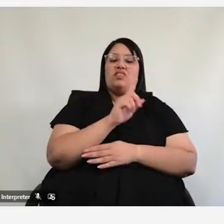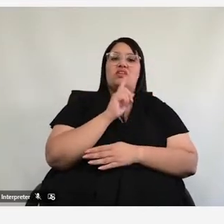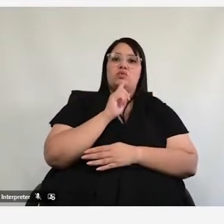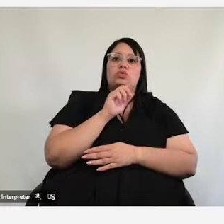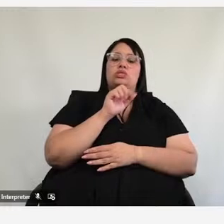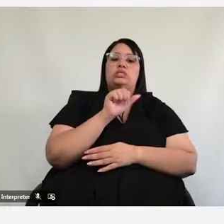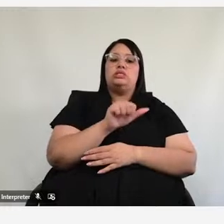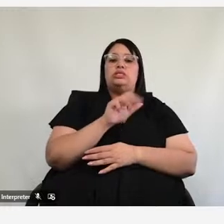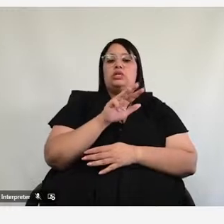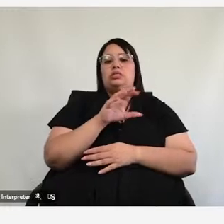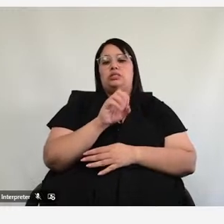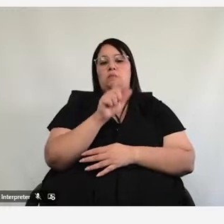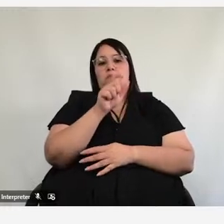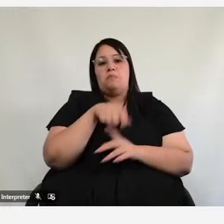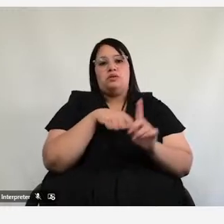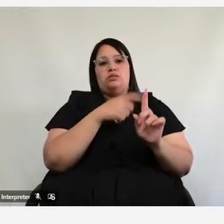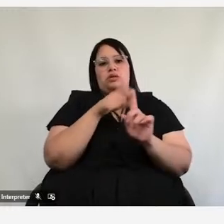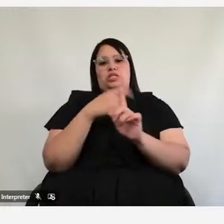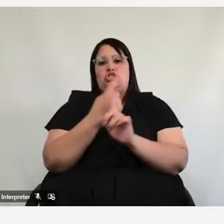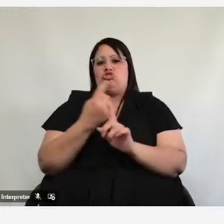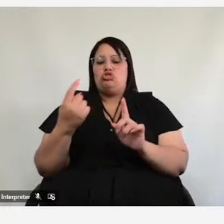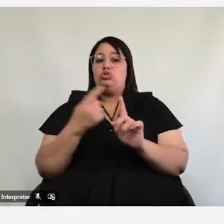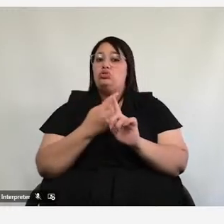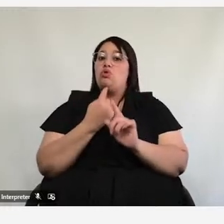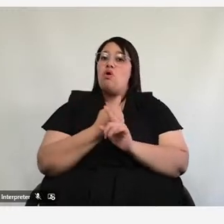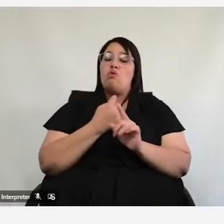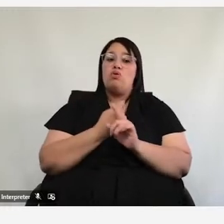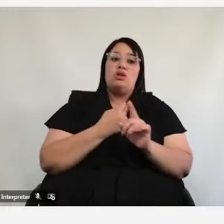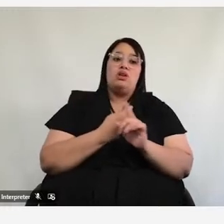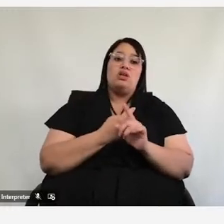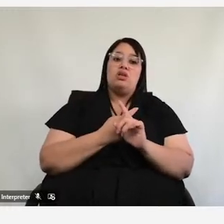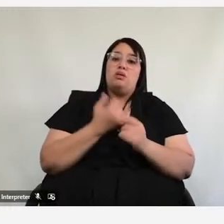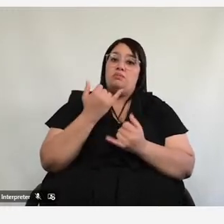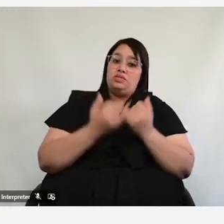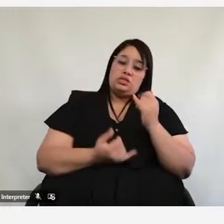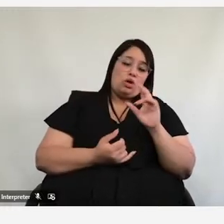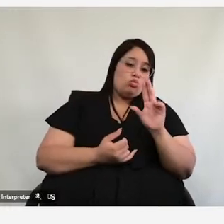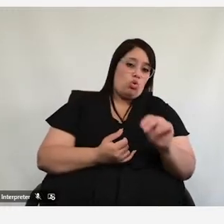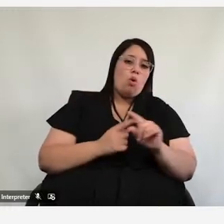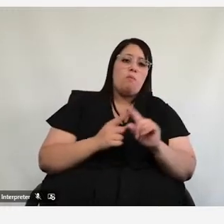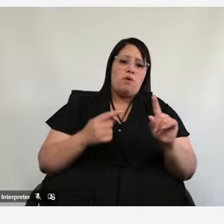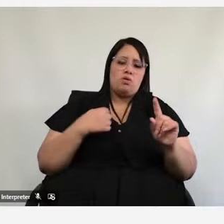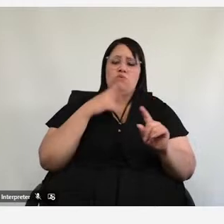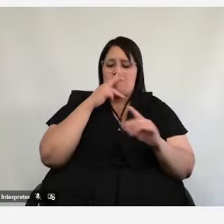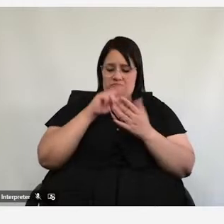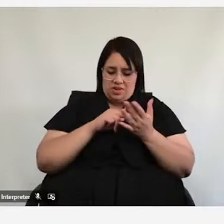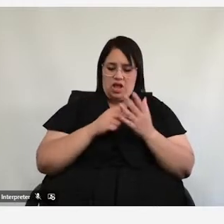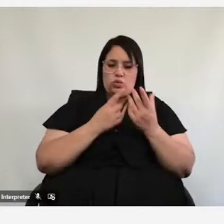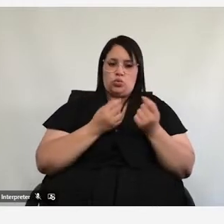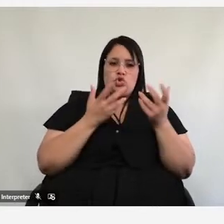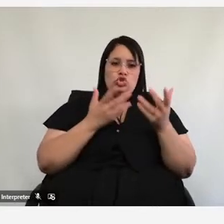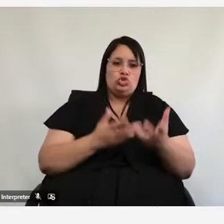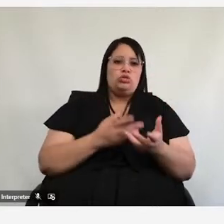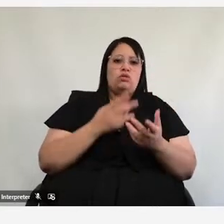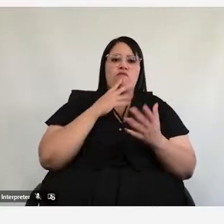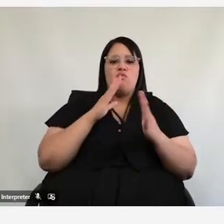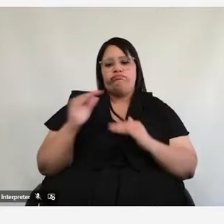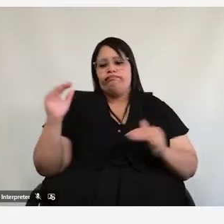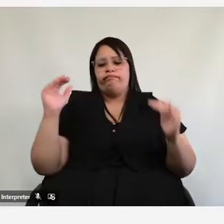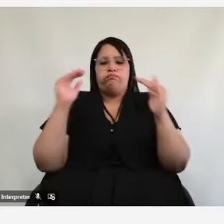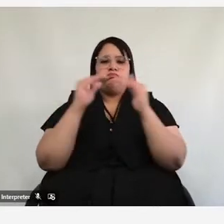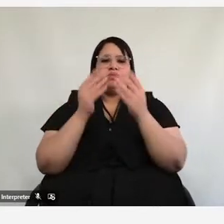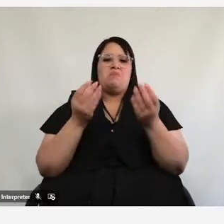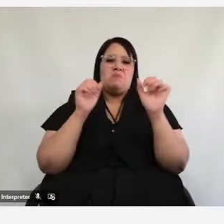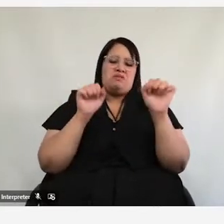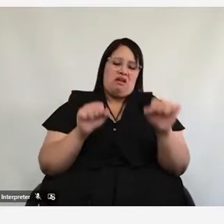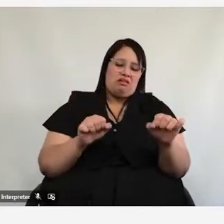R15.609 vir elke inwoner. Dit is nie net toevallig nie, dis 'n doelbewuste verhoogde uitbetaling om gelykheid te